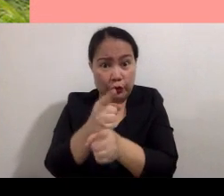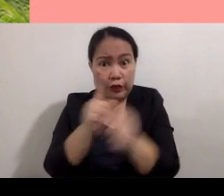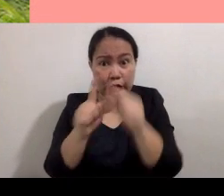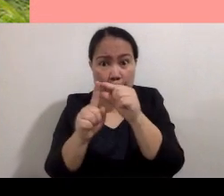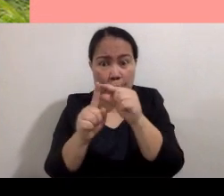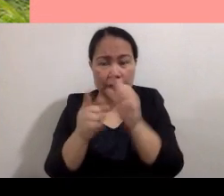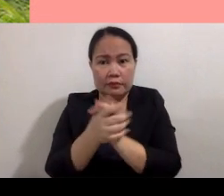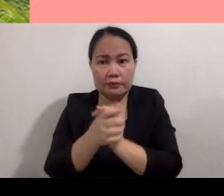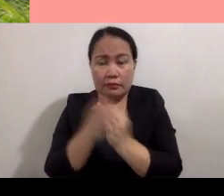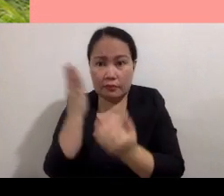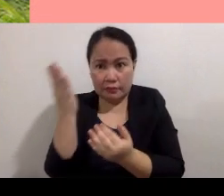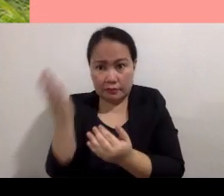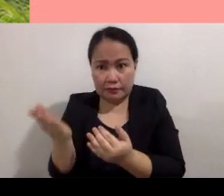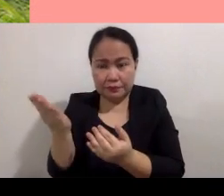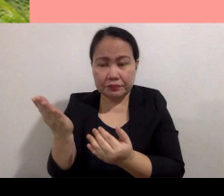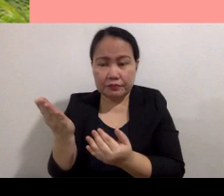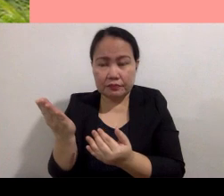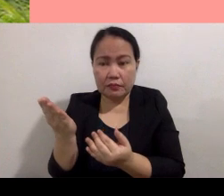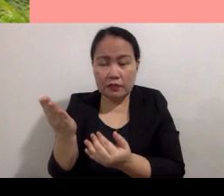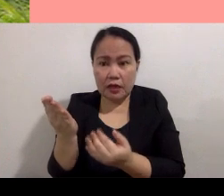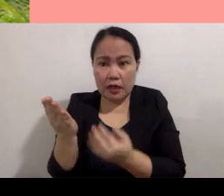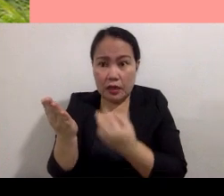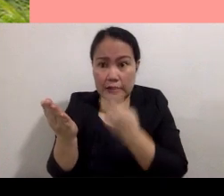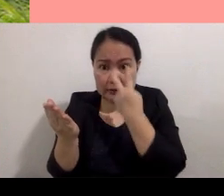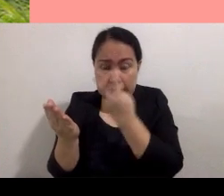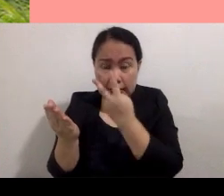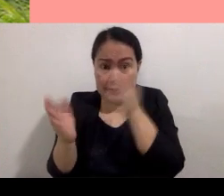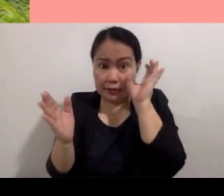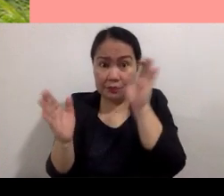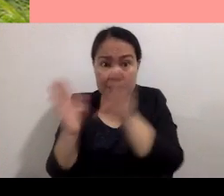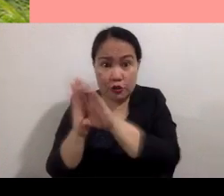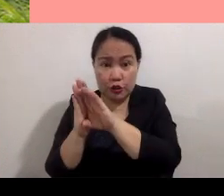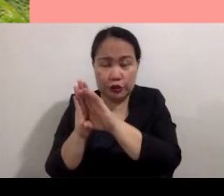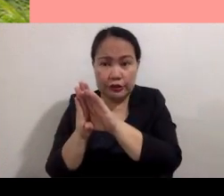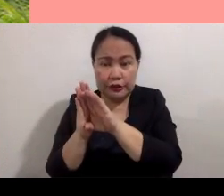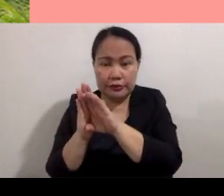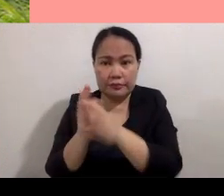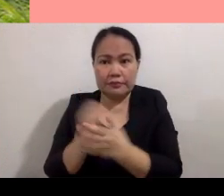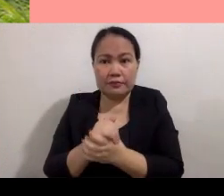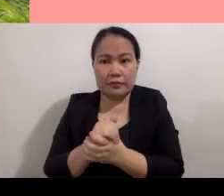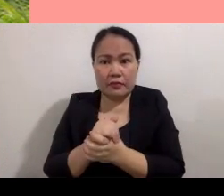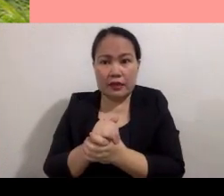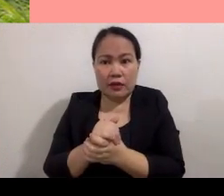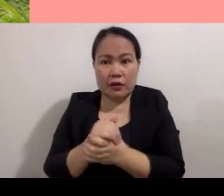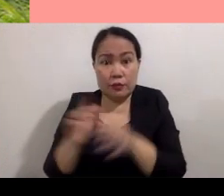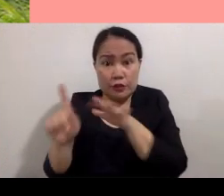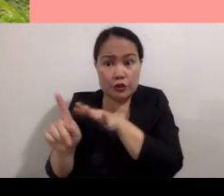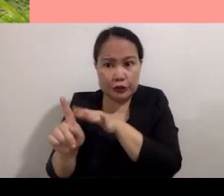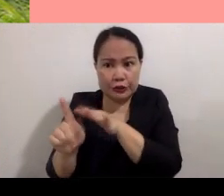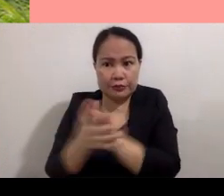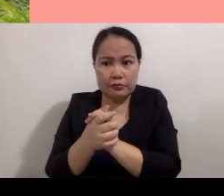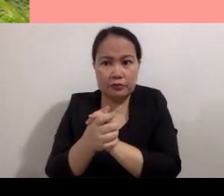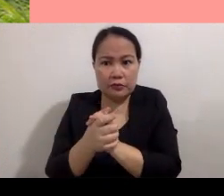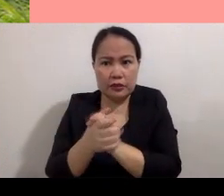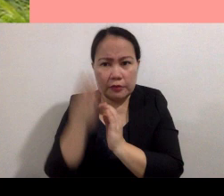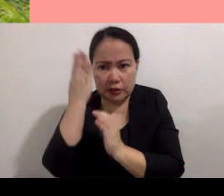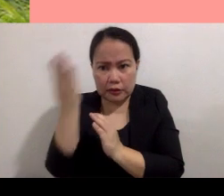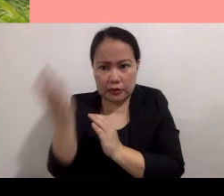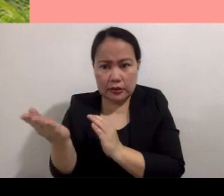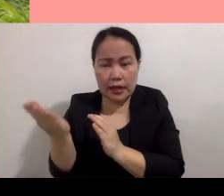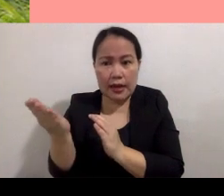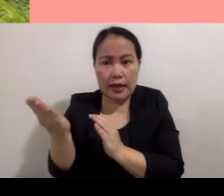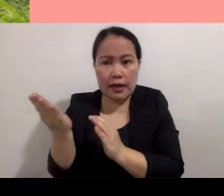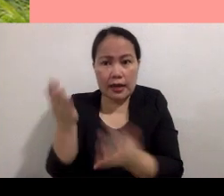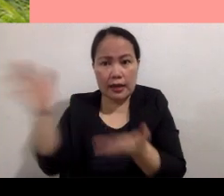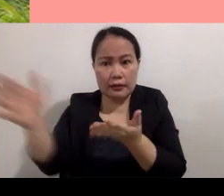mabuo ang tinutukoy na salita. Gamitin natin gabay ang mga larawan na ipapakita sa screen. Okay, unang